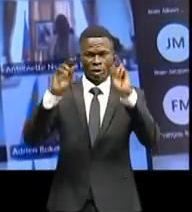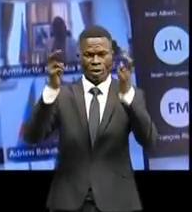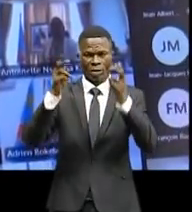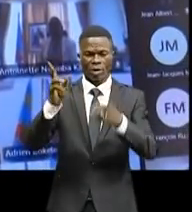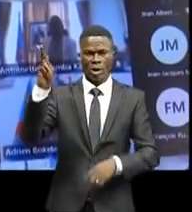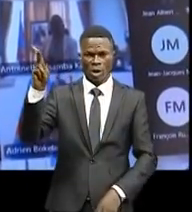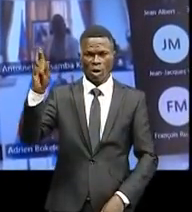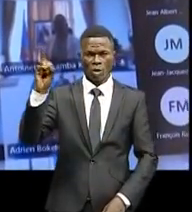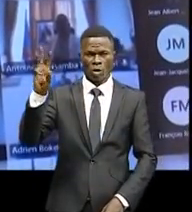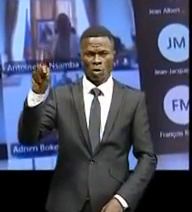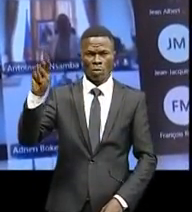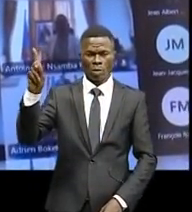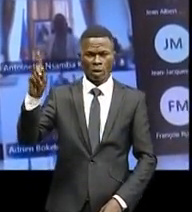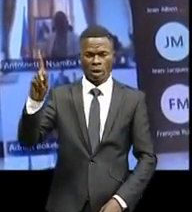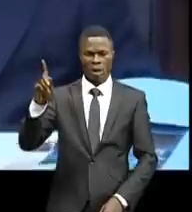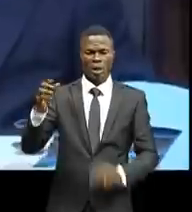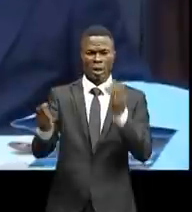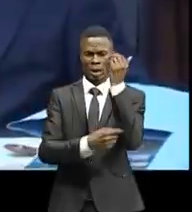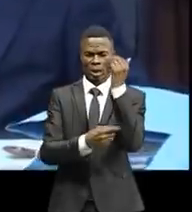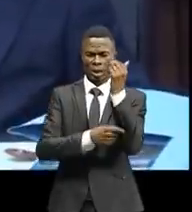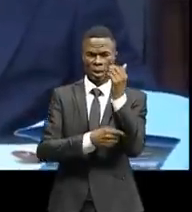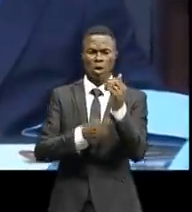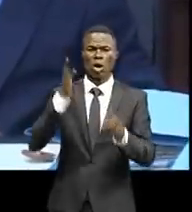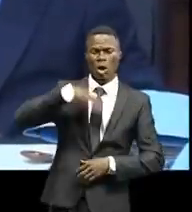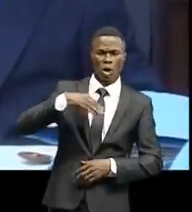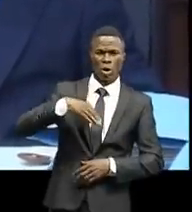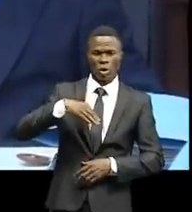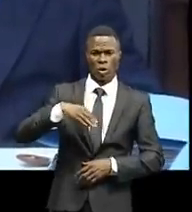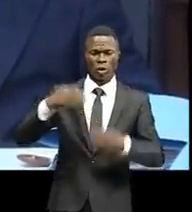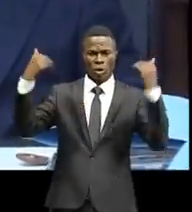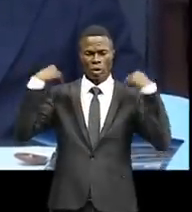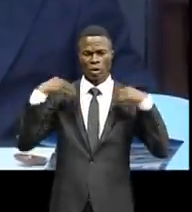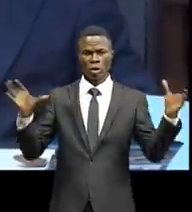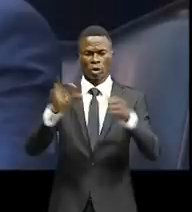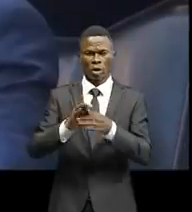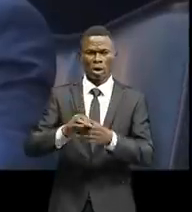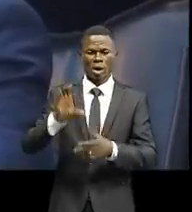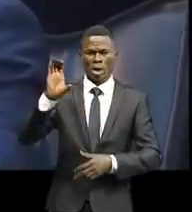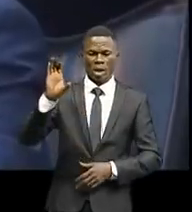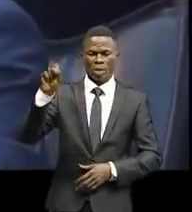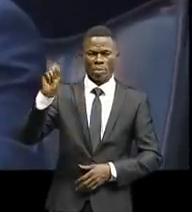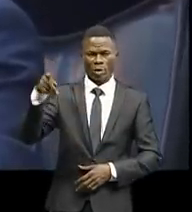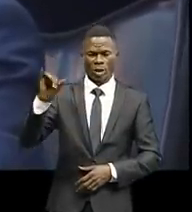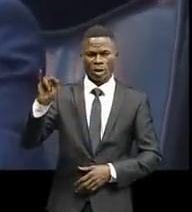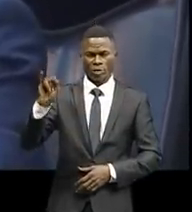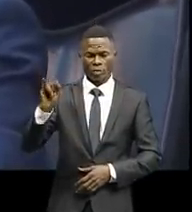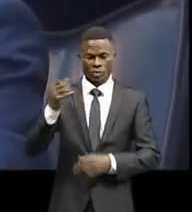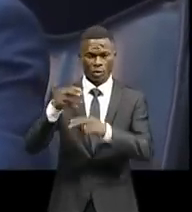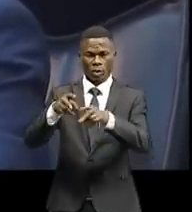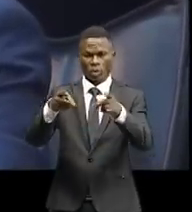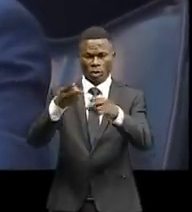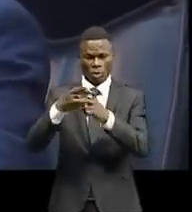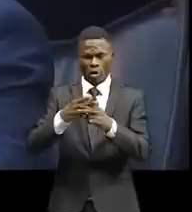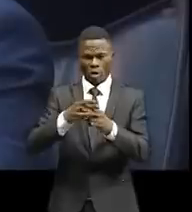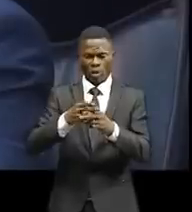Komanda à la suite de tentatives vouées à l'échec de commandants de la coalition FPI-CFRPI. La vigilance de